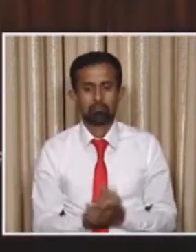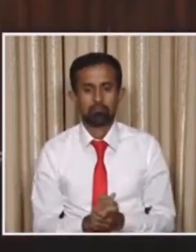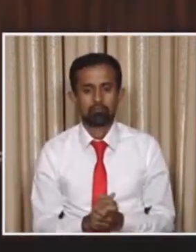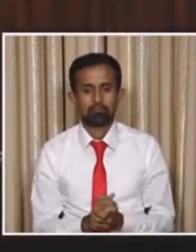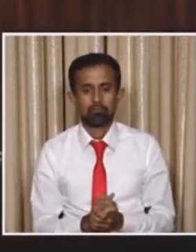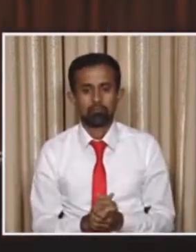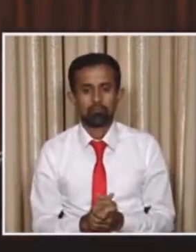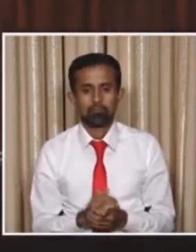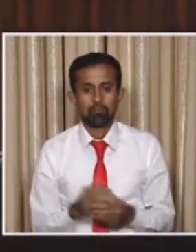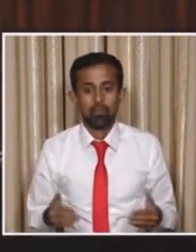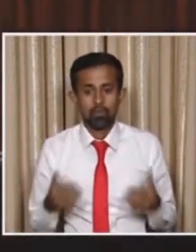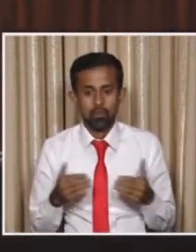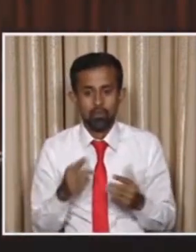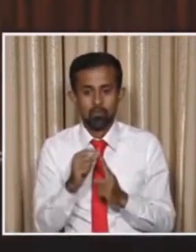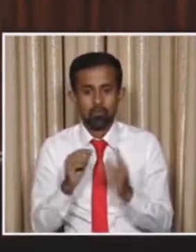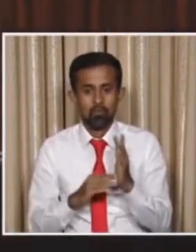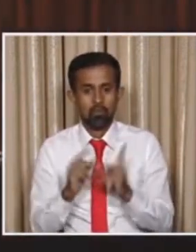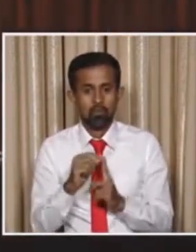කරු මන්ත්‍රීතුමියත් ඒ